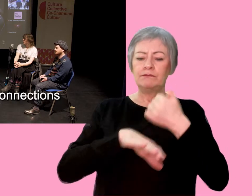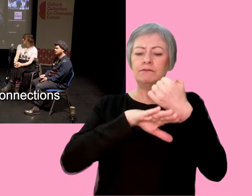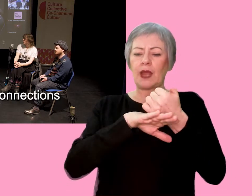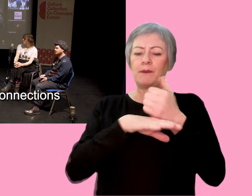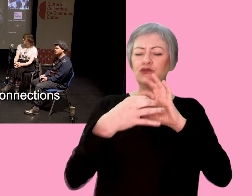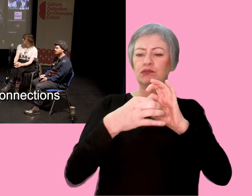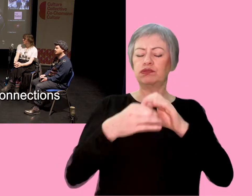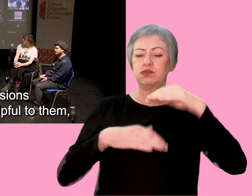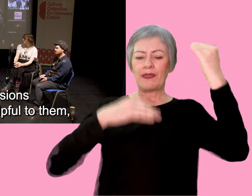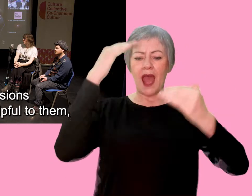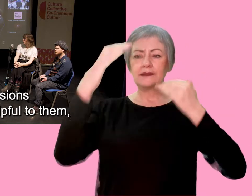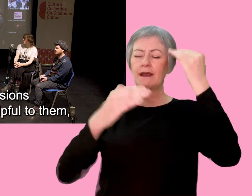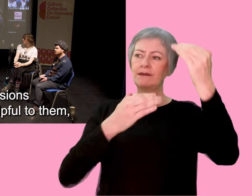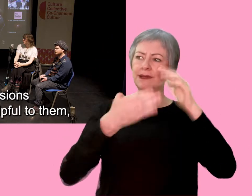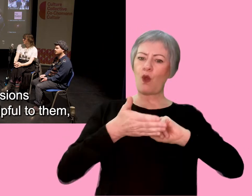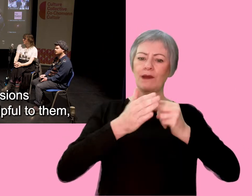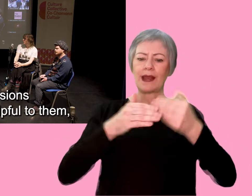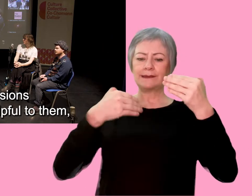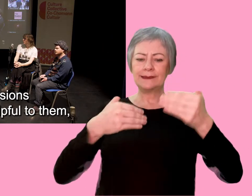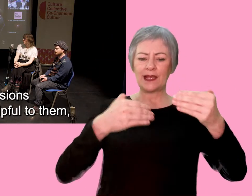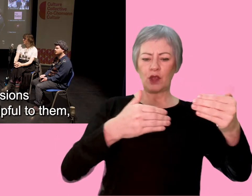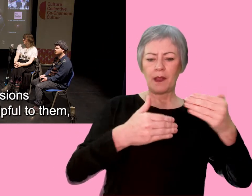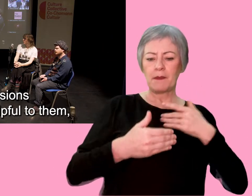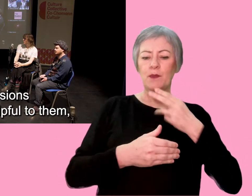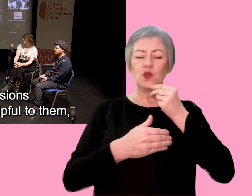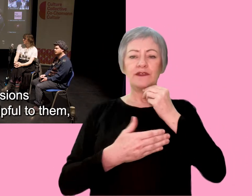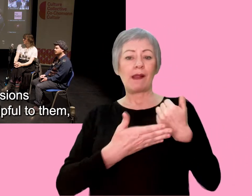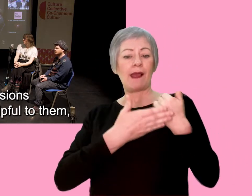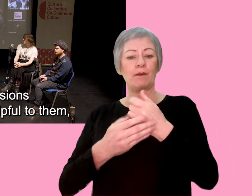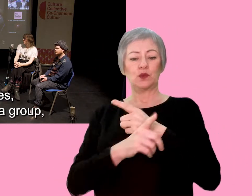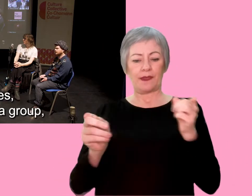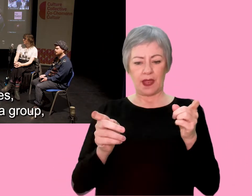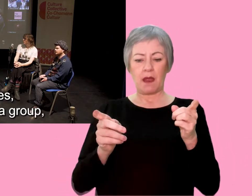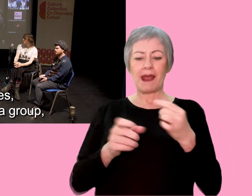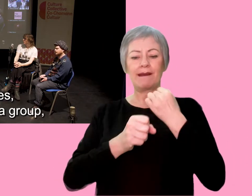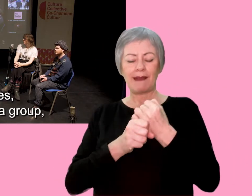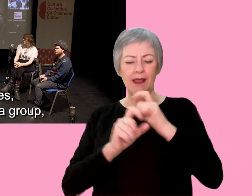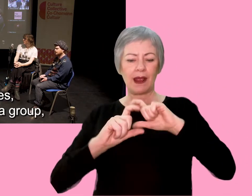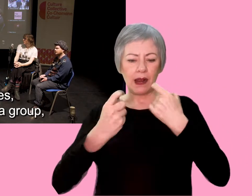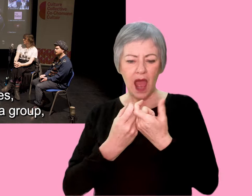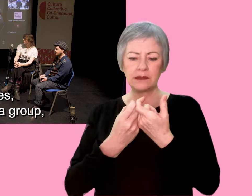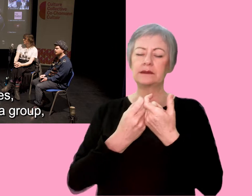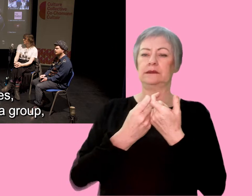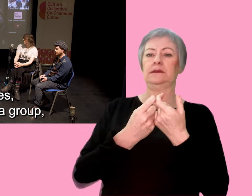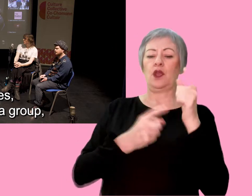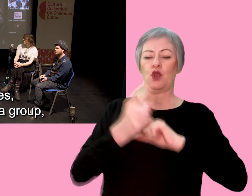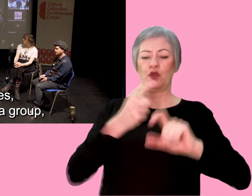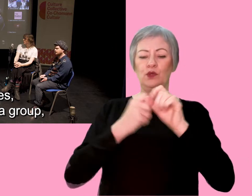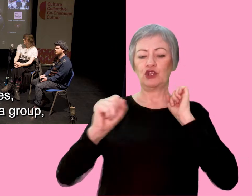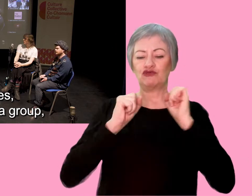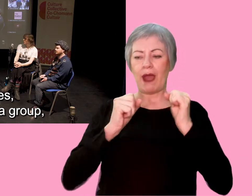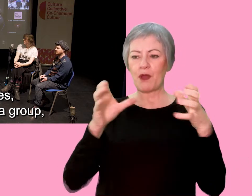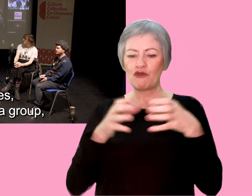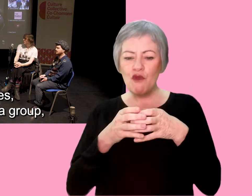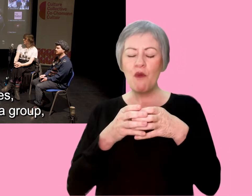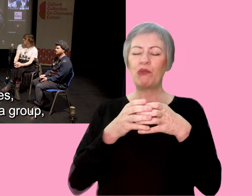in jano, de innerweg, agus kurtai sessionen, en wie is frikkerig is kutschgeljai. Maar exemplar, klassische Gaelic, taasje